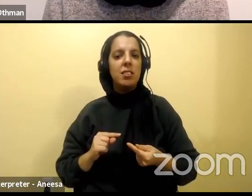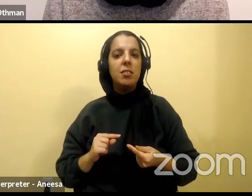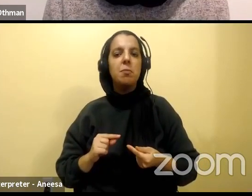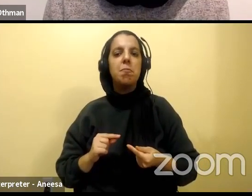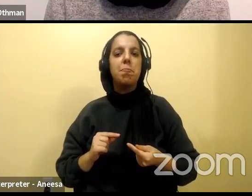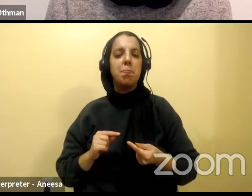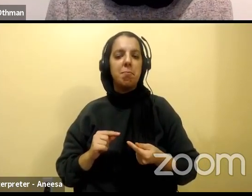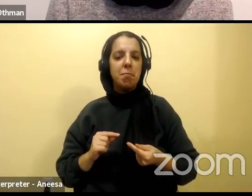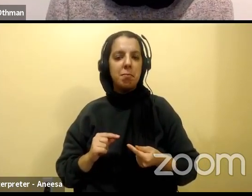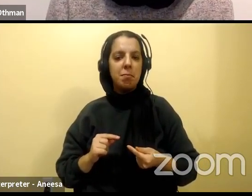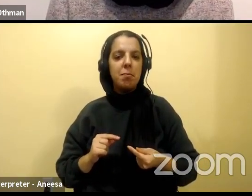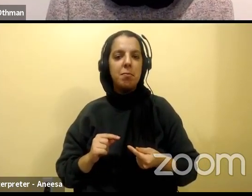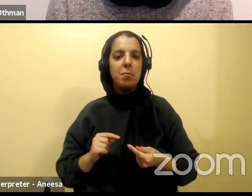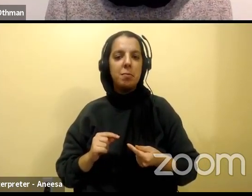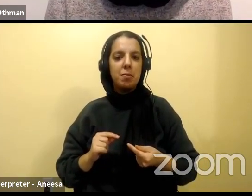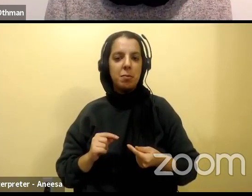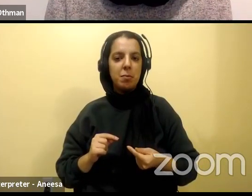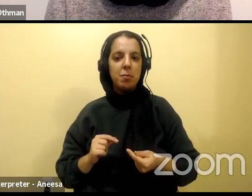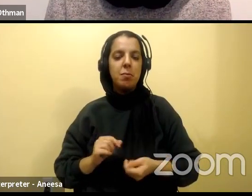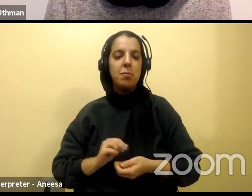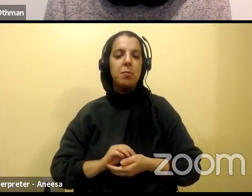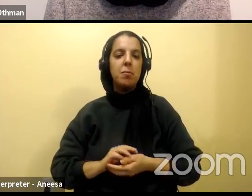طبعا أنا سمعت كلام كتير